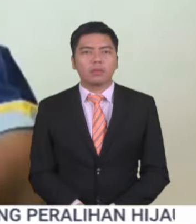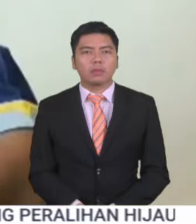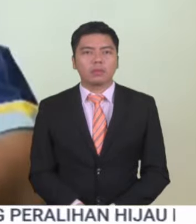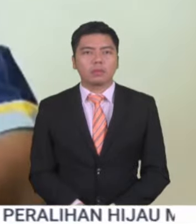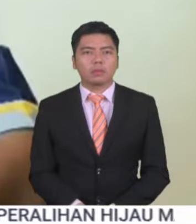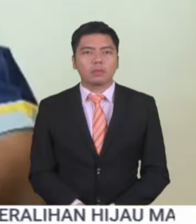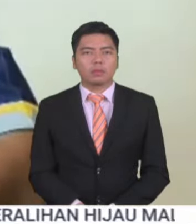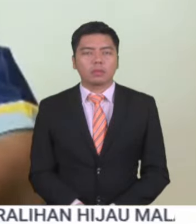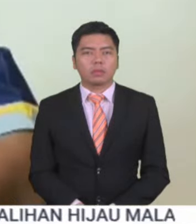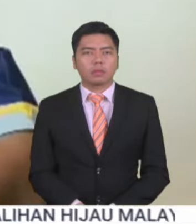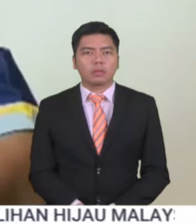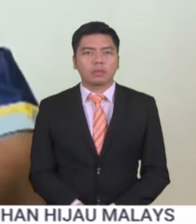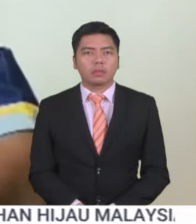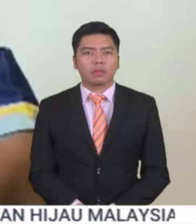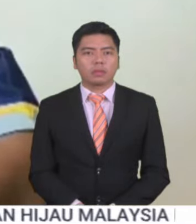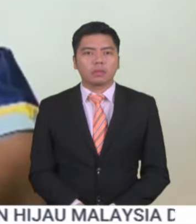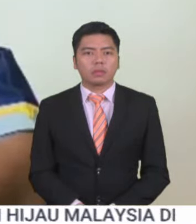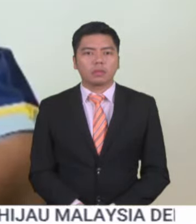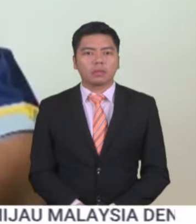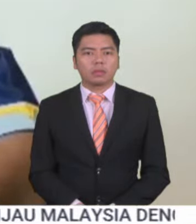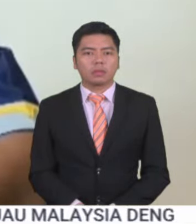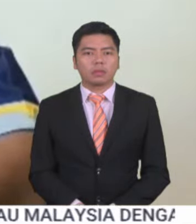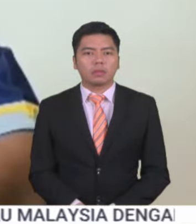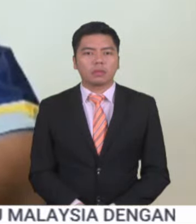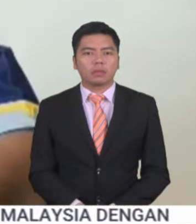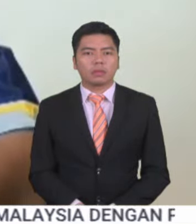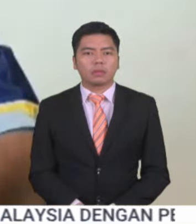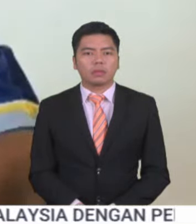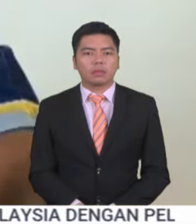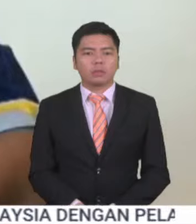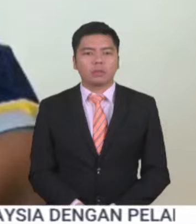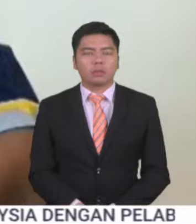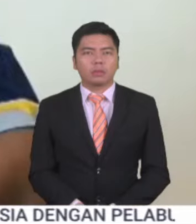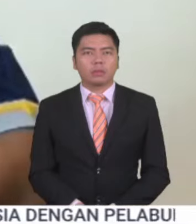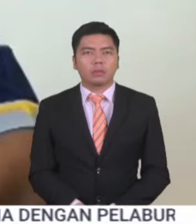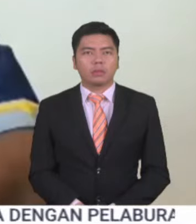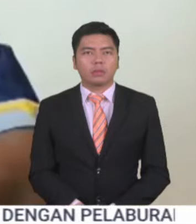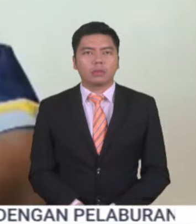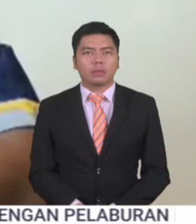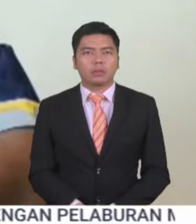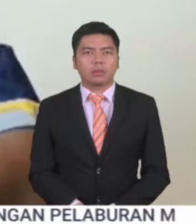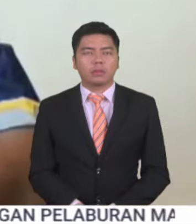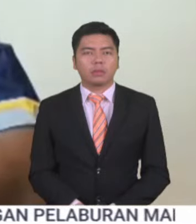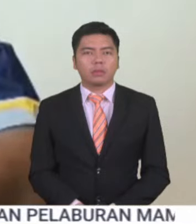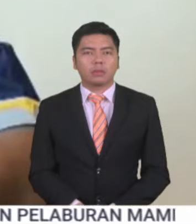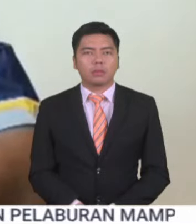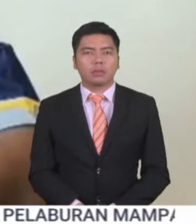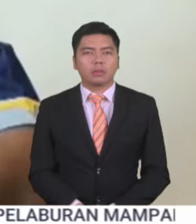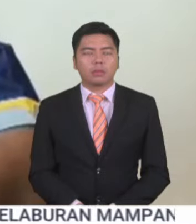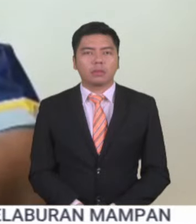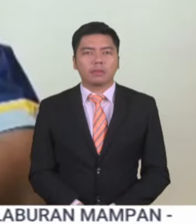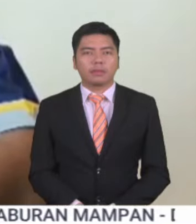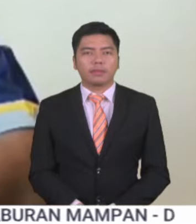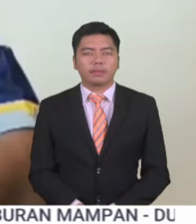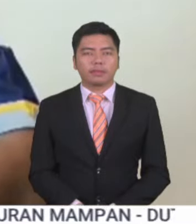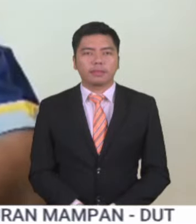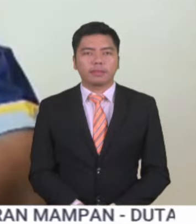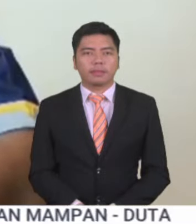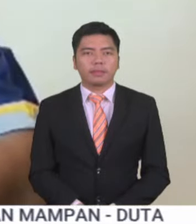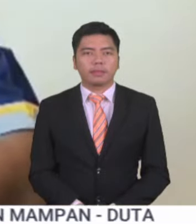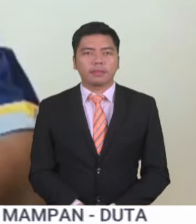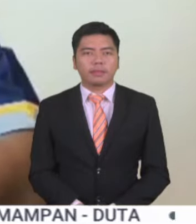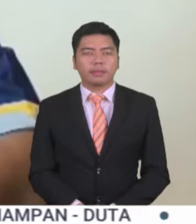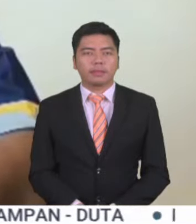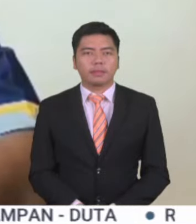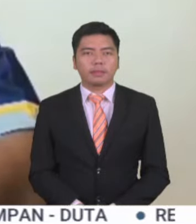Sabri. Dan ketika ini, ketika pemerintahan Dato' Sri Anwar Ibrahim, ia terus melaksanakan apa yang